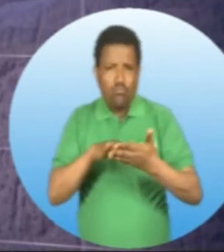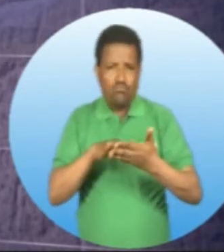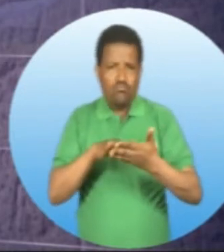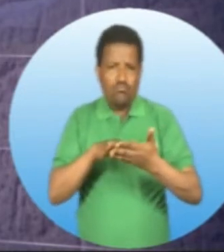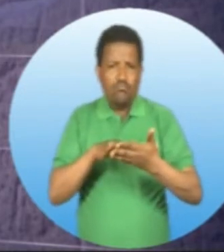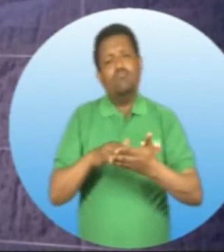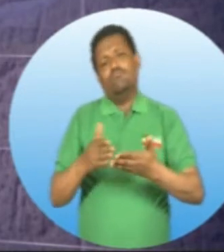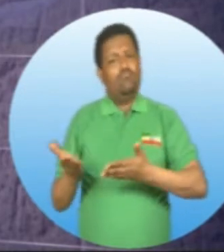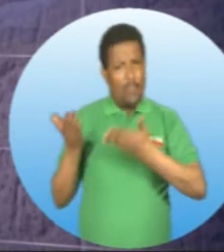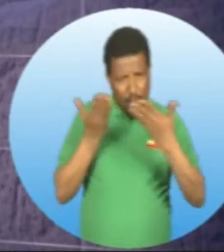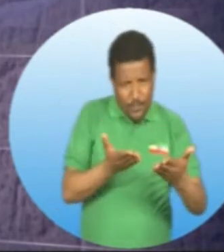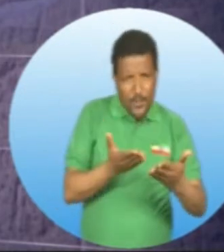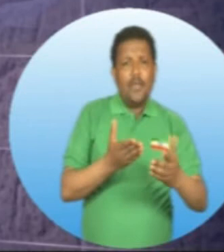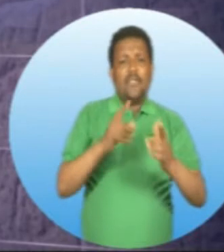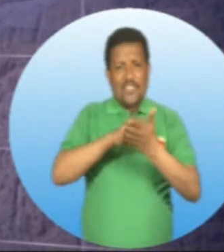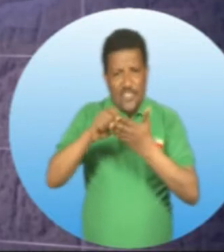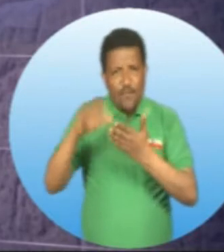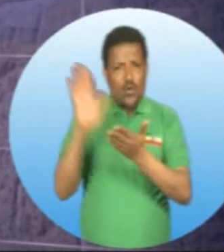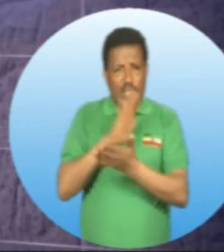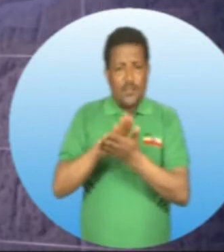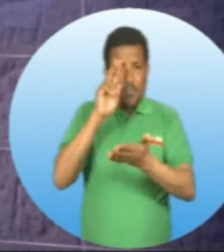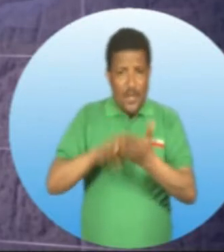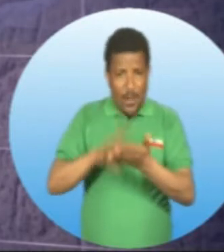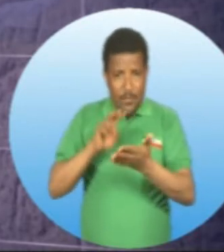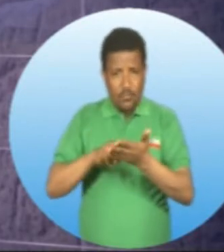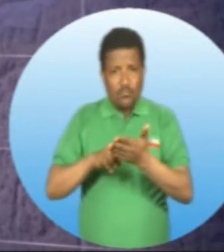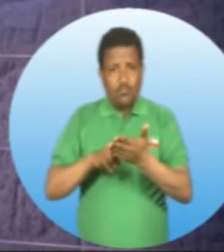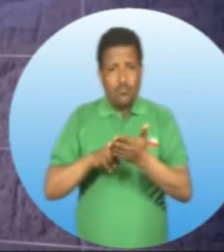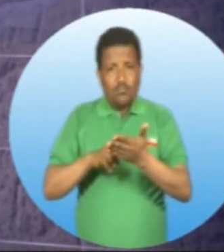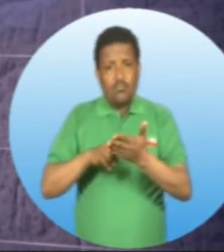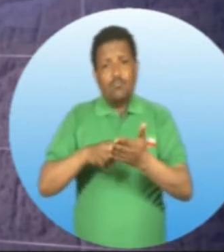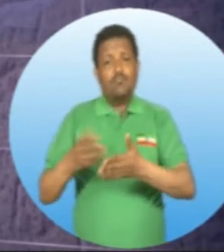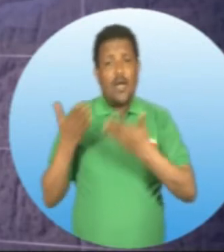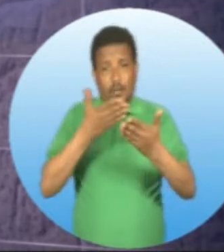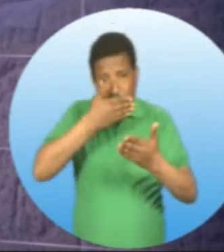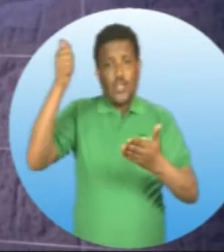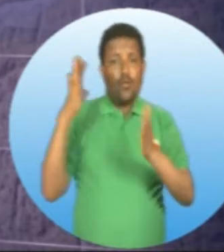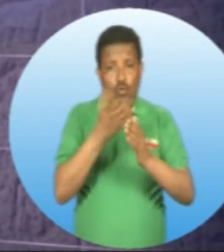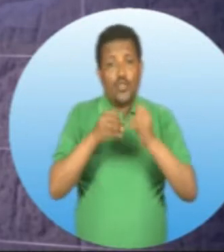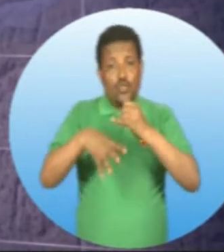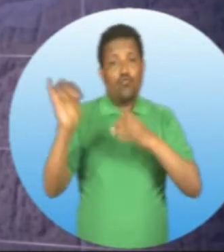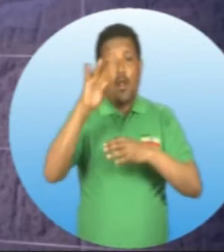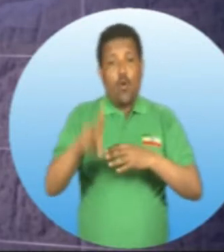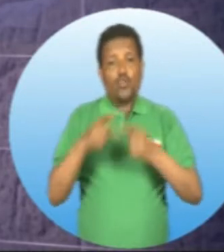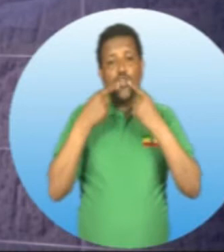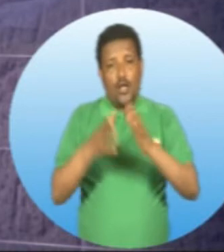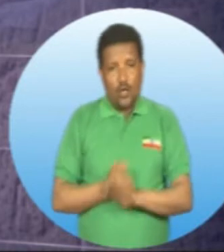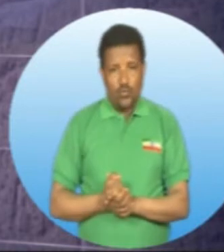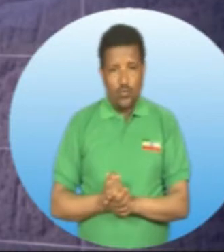የተጻፈ ወረቀትን ይዞ በንባብ ከማቅረብ የተሻለ መንገድ መሆኑን የዘርፉ ባለሙያዎች ይናገራሉ።